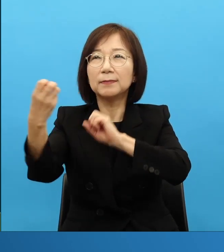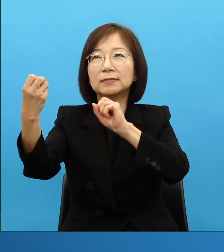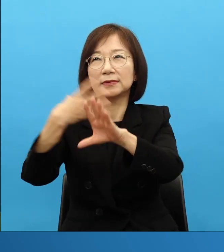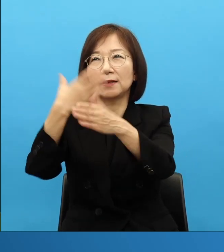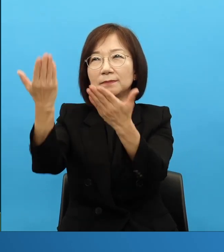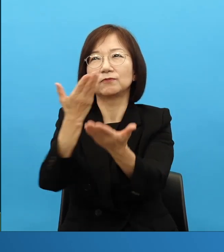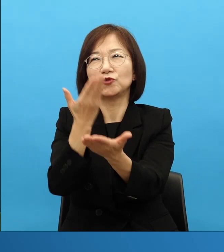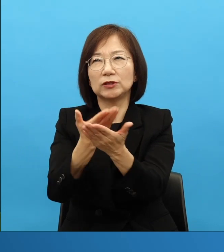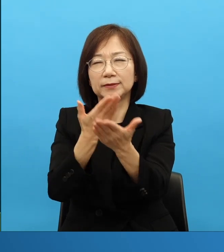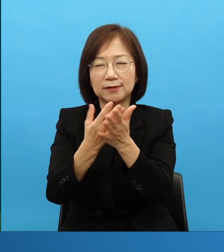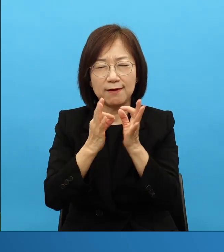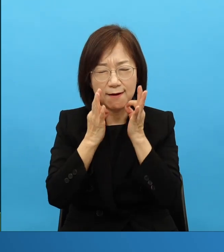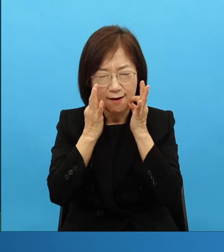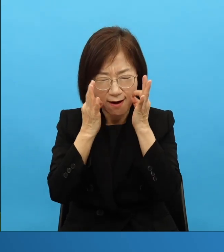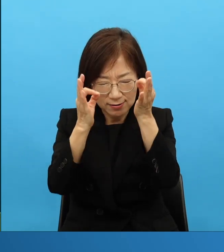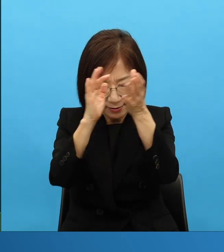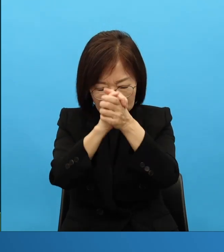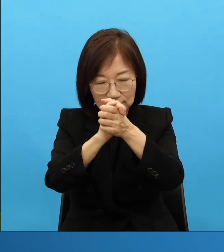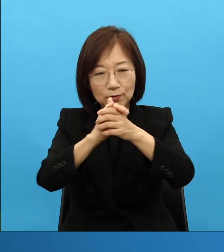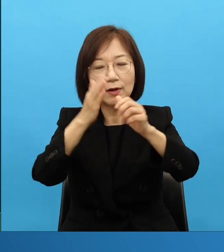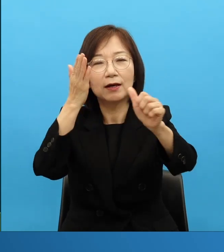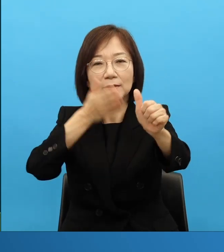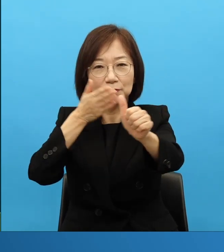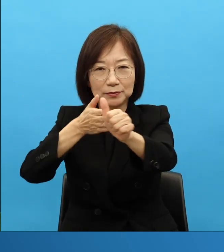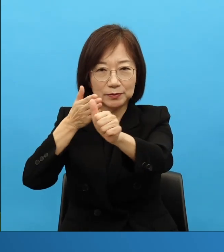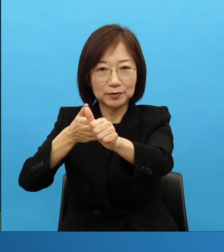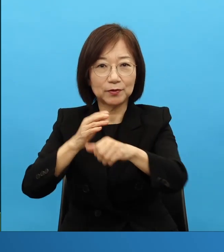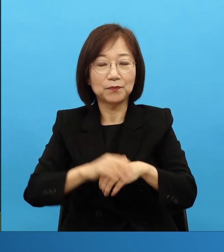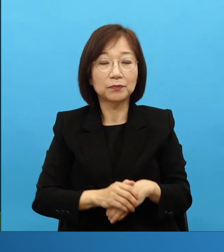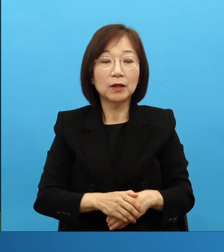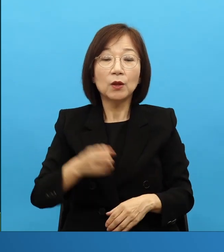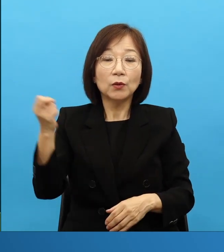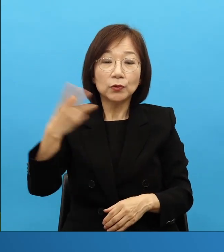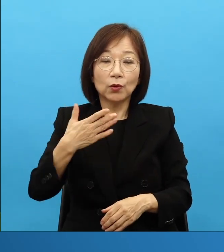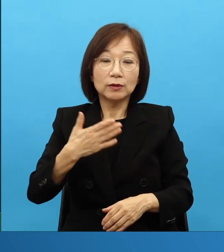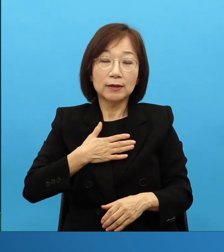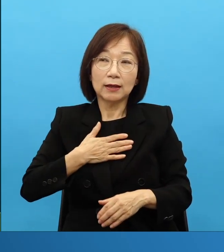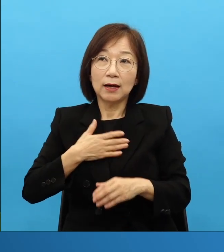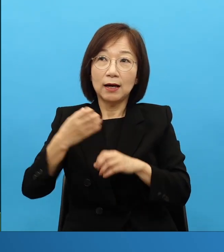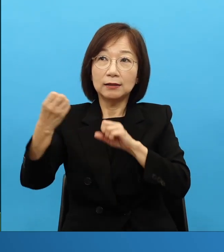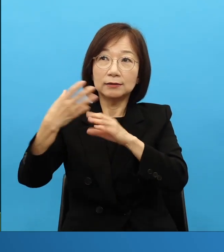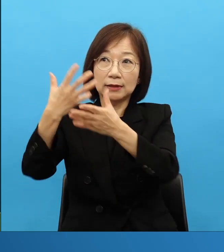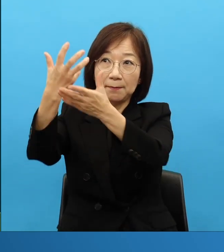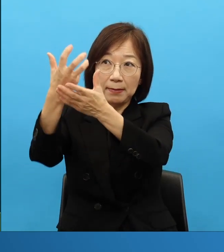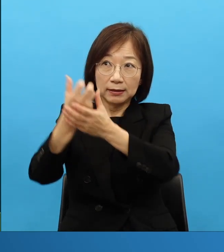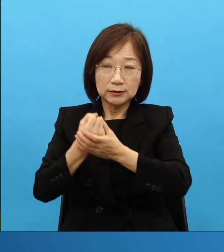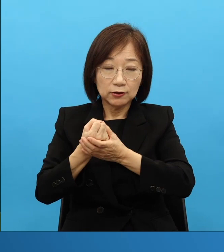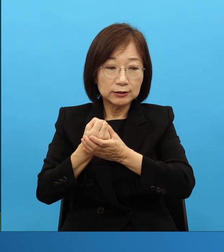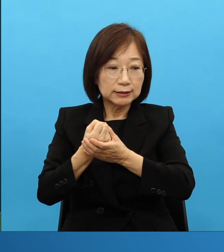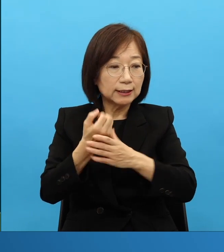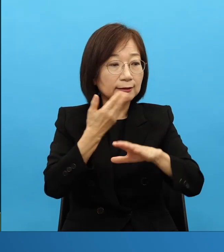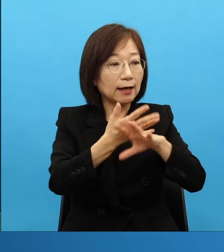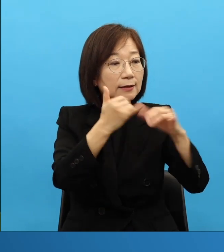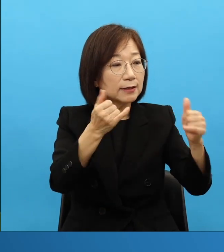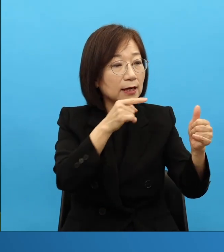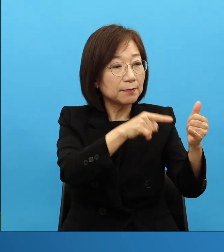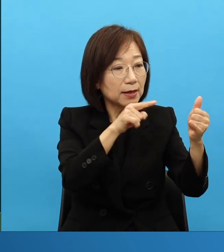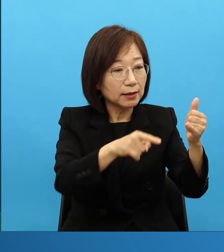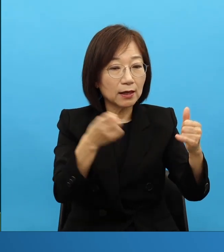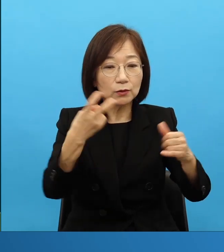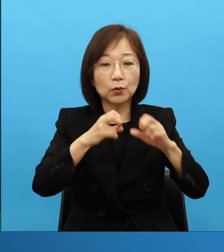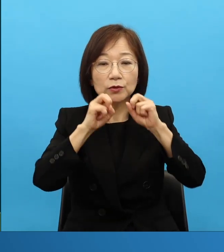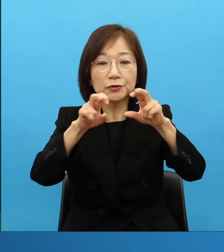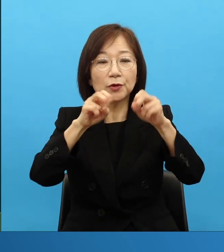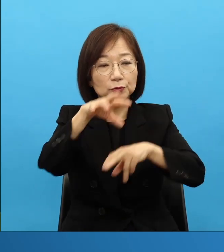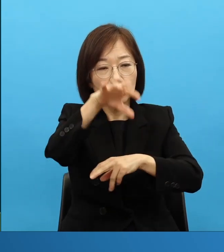of the throne, and to change the 그 다음 three 뭡니까? ages. 이게 많은 사람에게 전달되게 하옵소서. That this- 선교지에 전달되게 하옵소서. Can be relayed to many